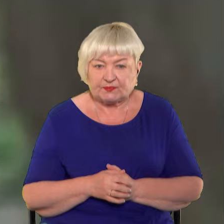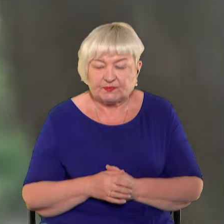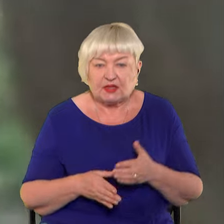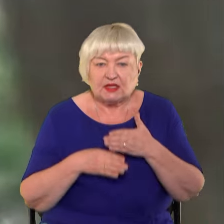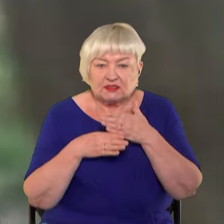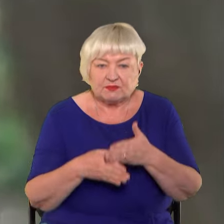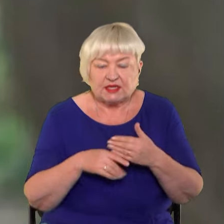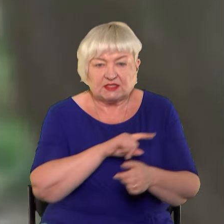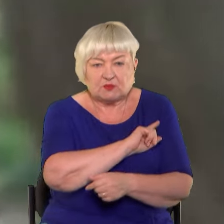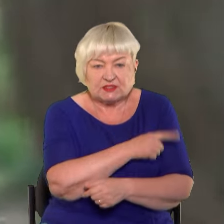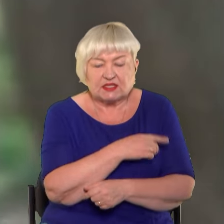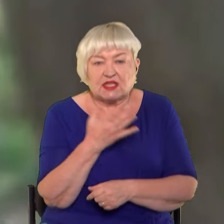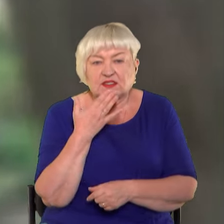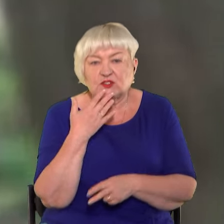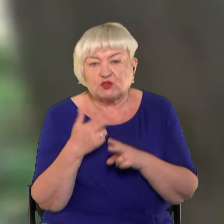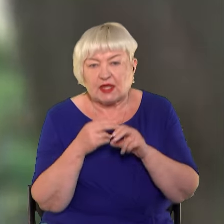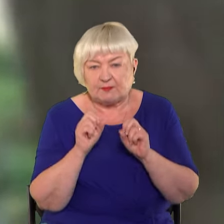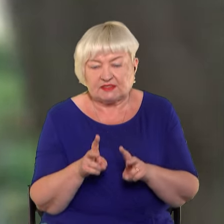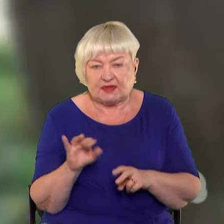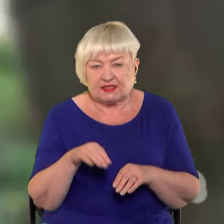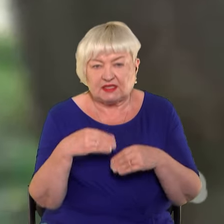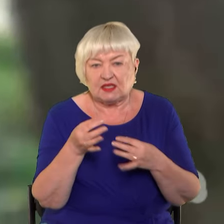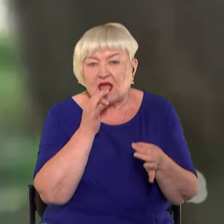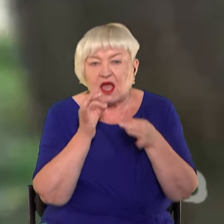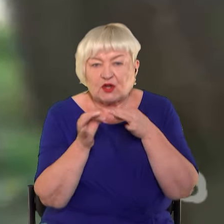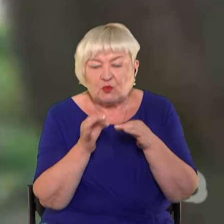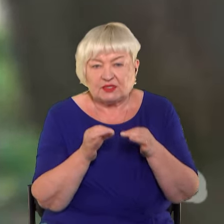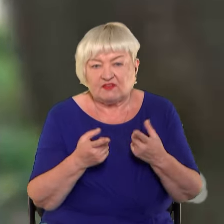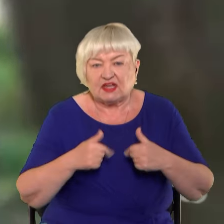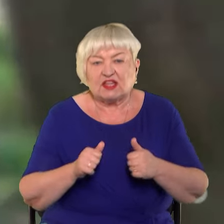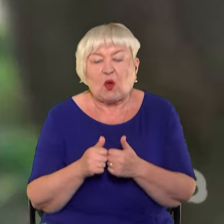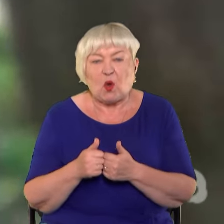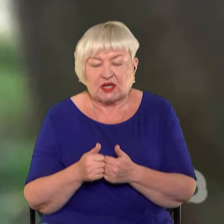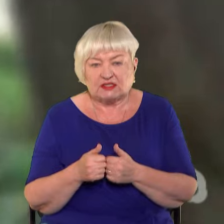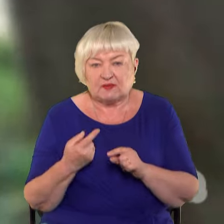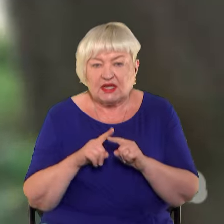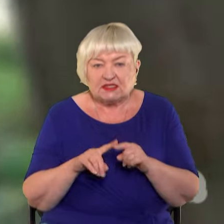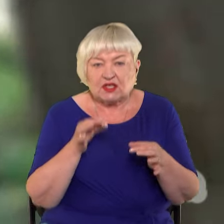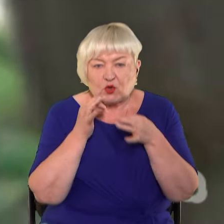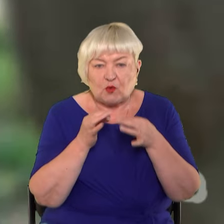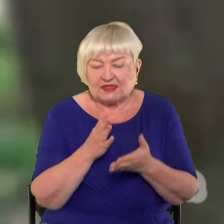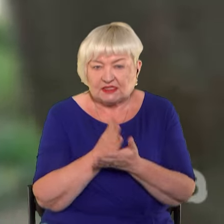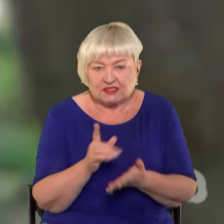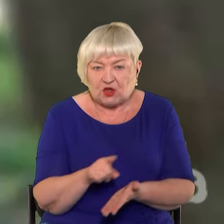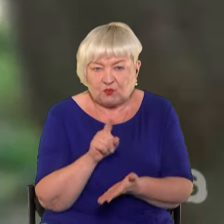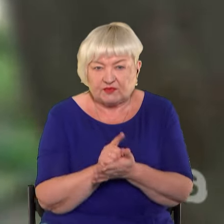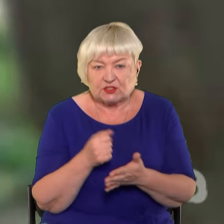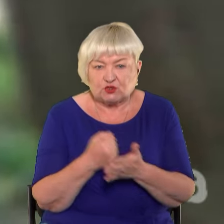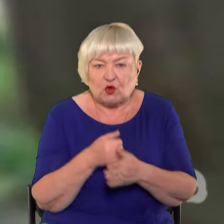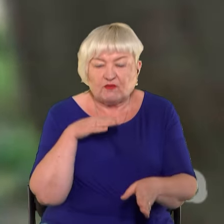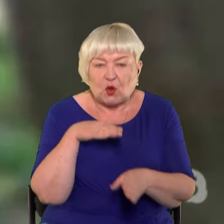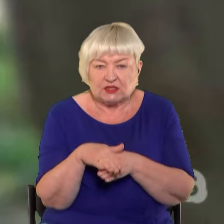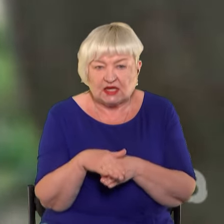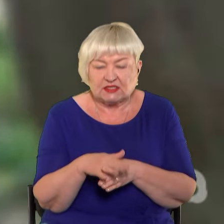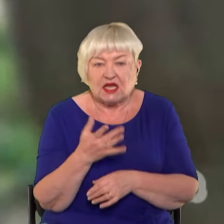сприяти посиленню національної безпеки і давати рекомендації органам. Ці рекомендації є обов'язкові до